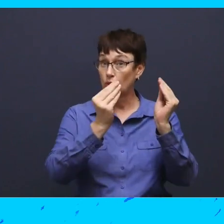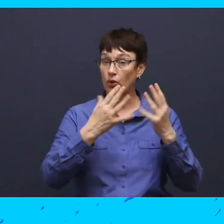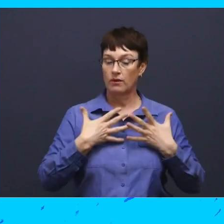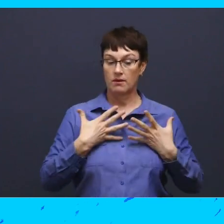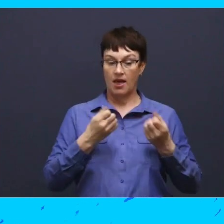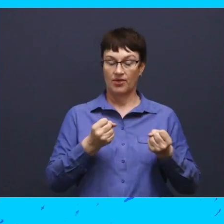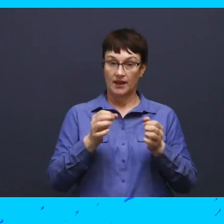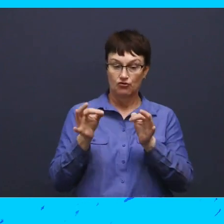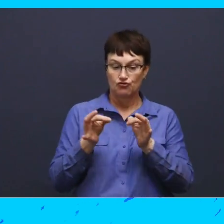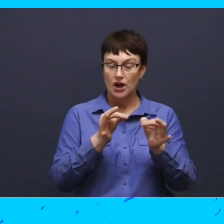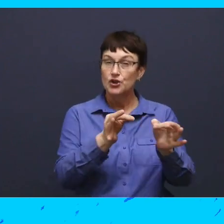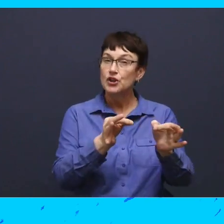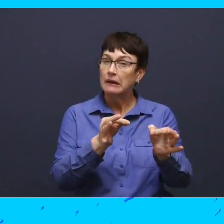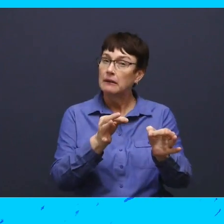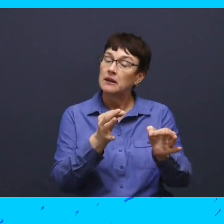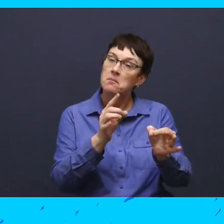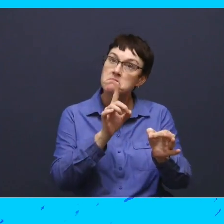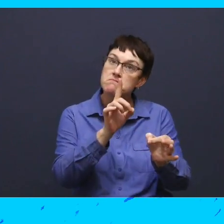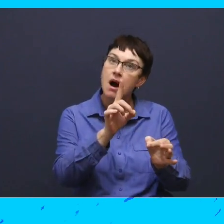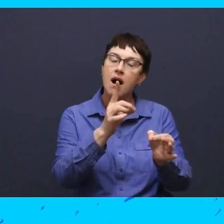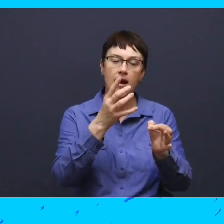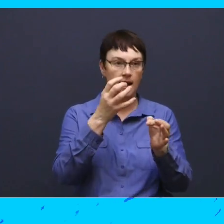table.